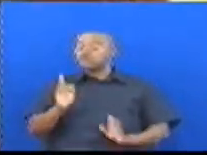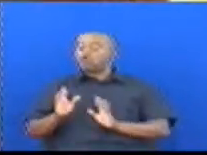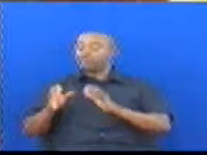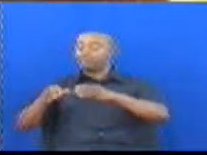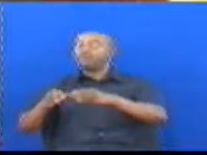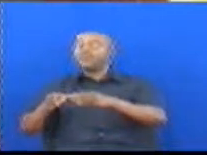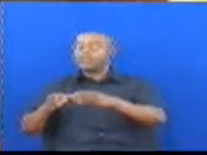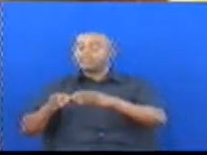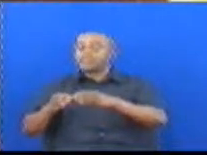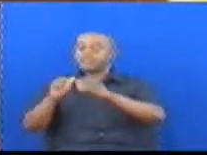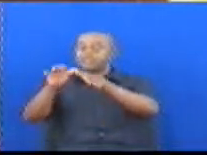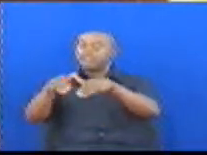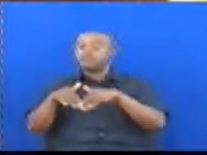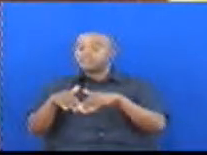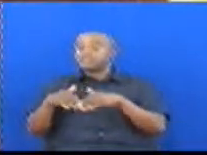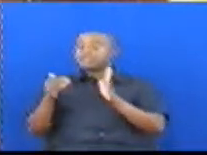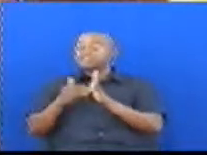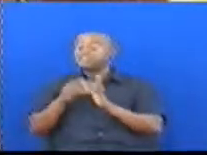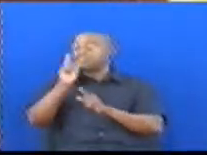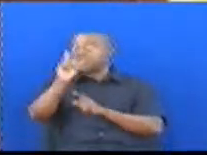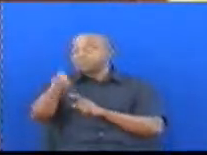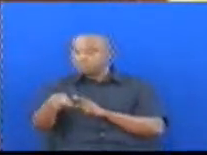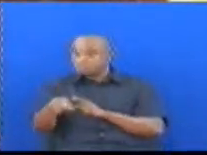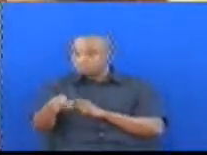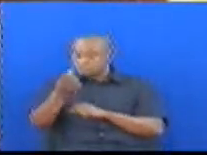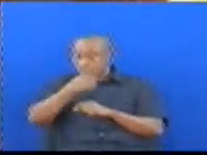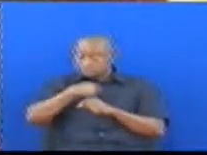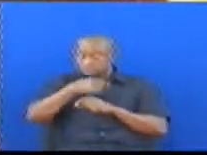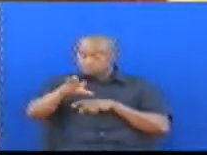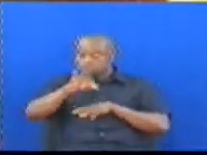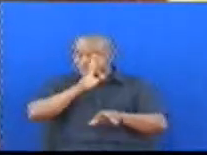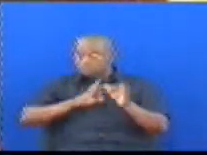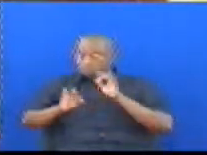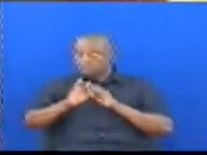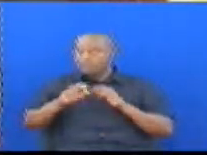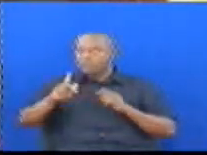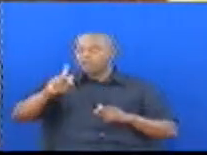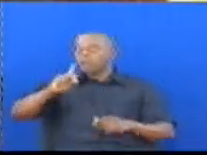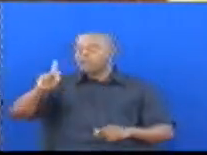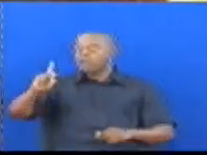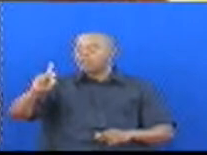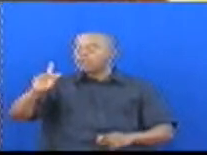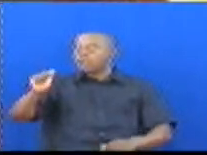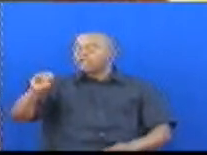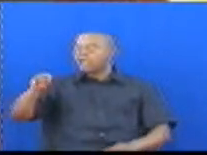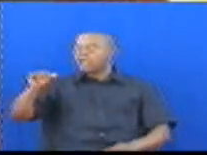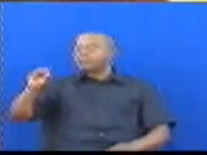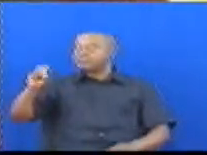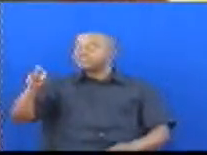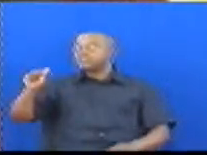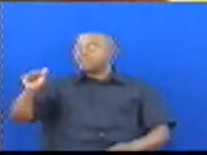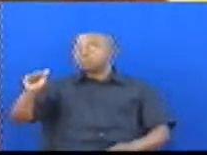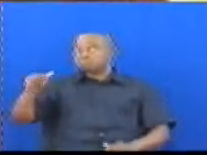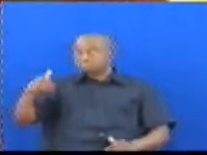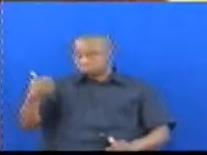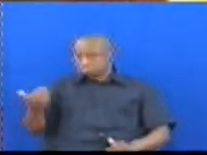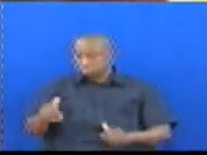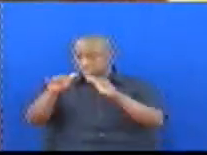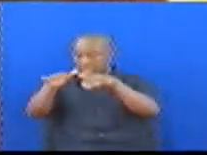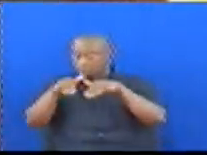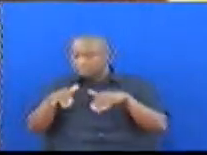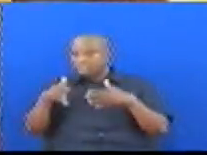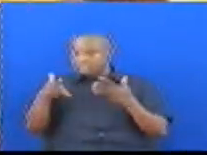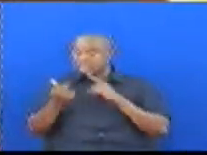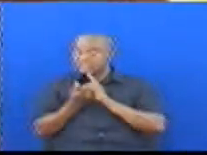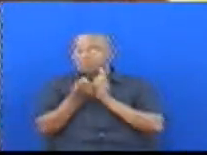sheria iliyokuwepo wabunge mnachagua makamishina wa bunge. Lakini sasa hivi mabadiliko yanayokuja hapa,